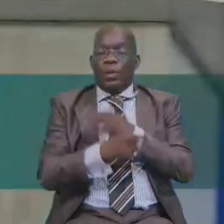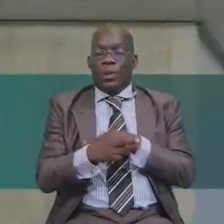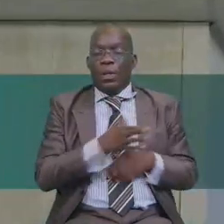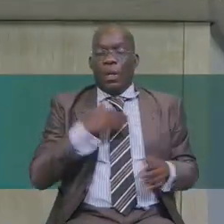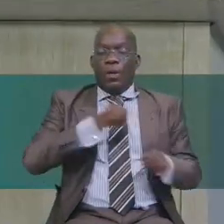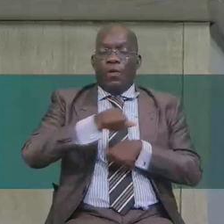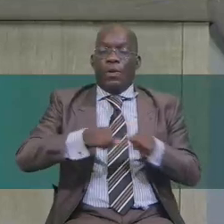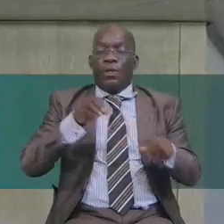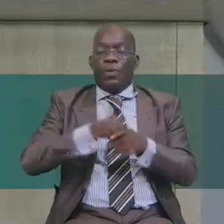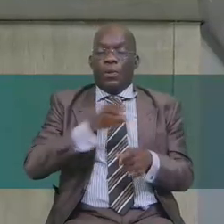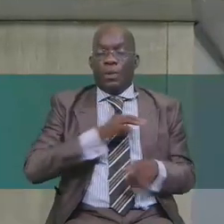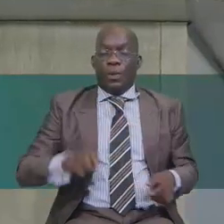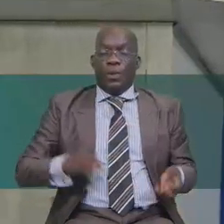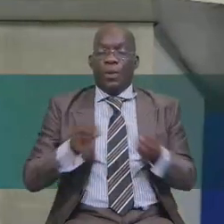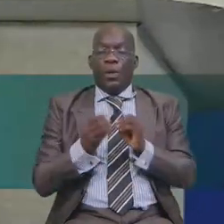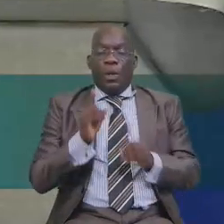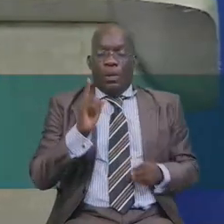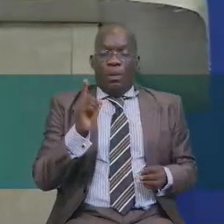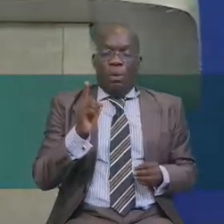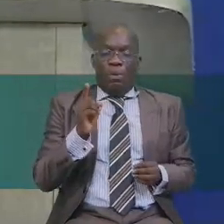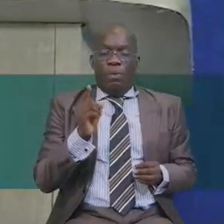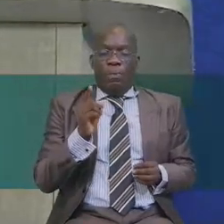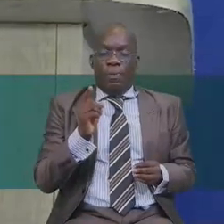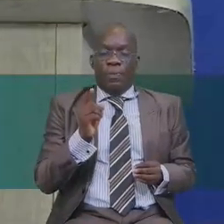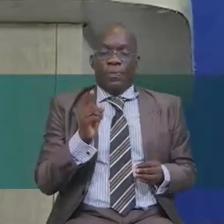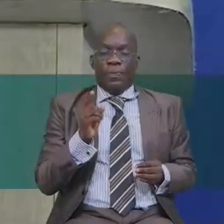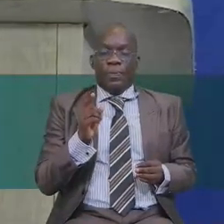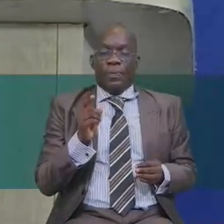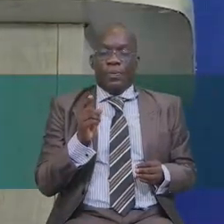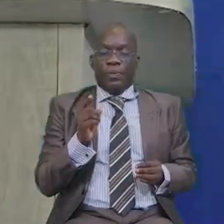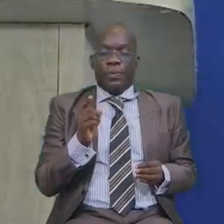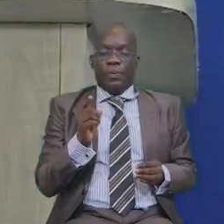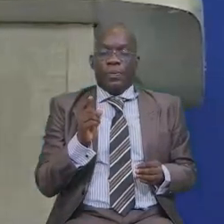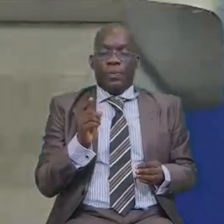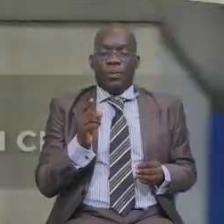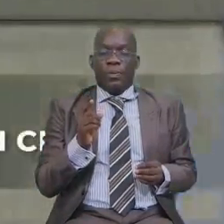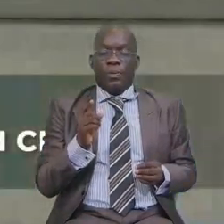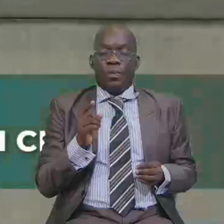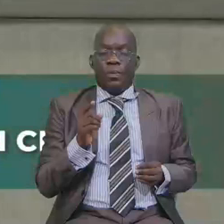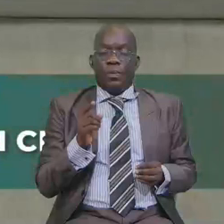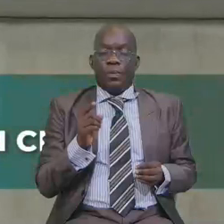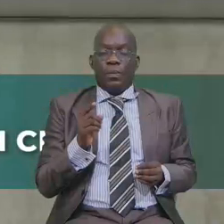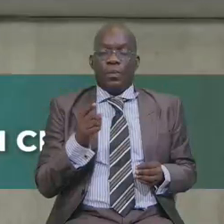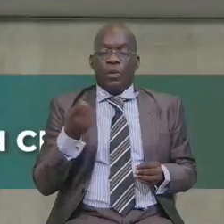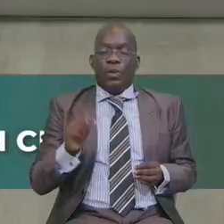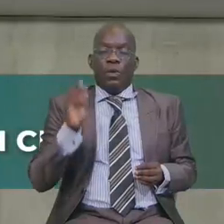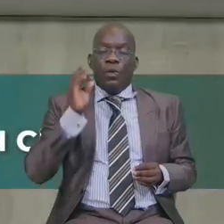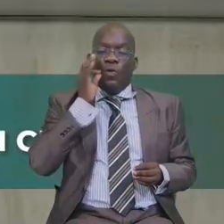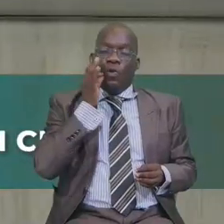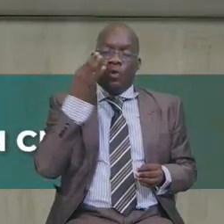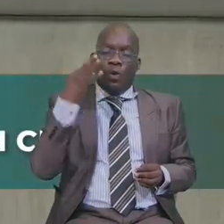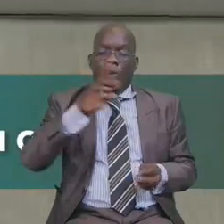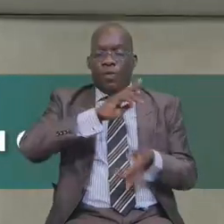le premier élément de ce premier point, le fruit de la repentance et de la foi en Christ.